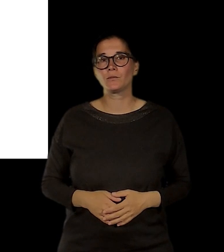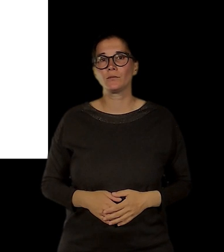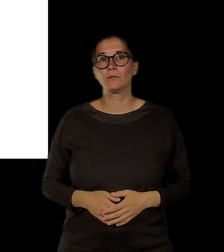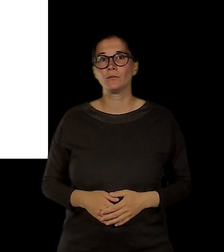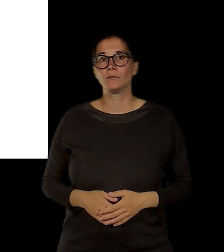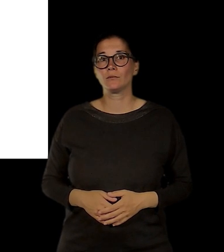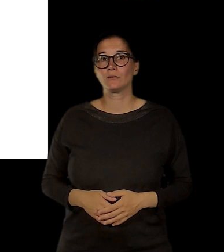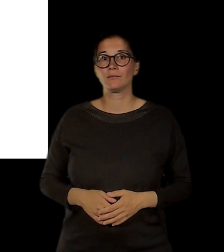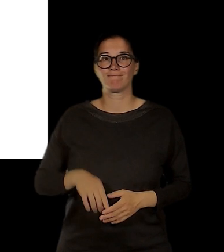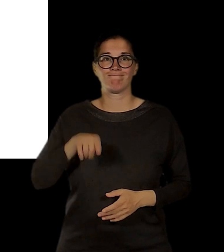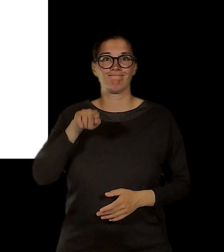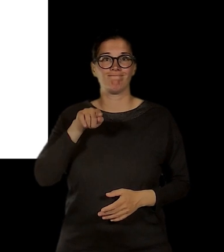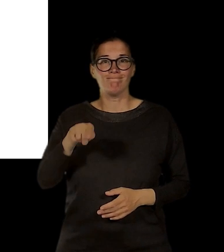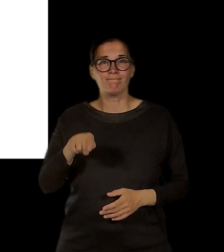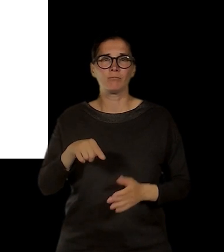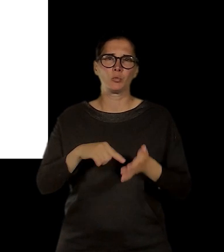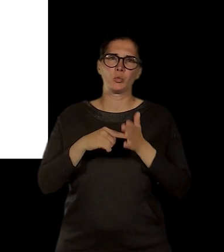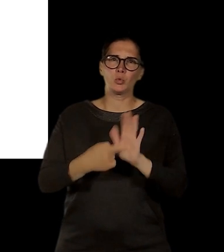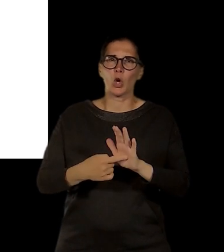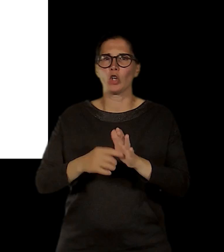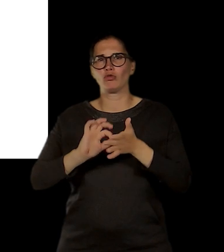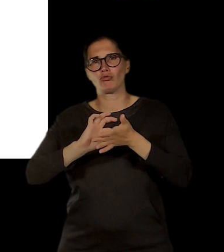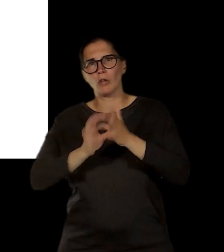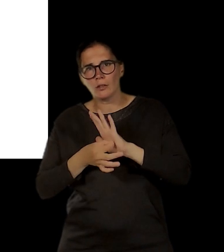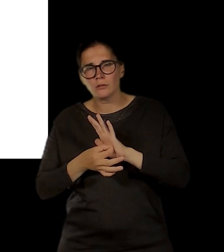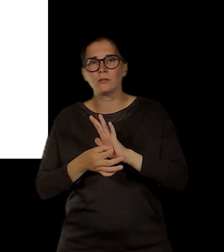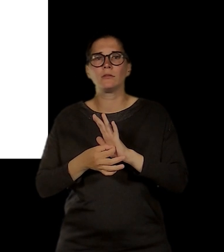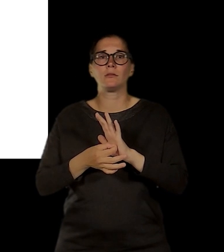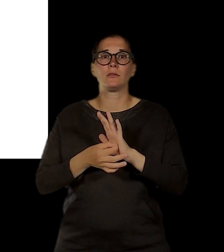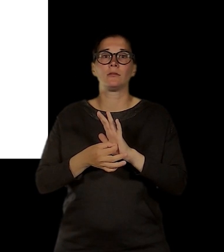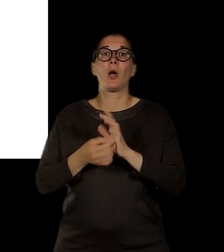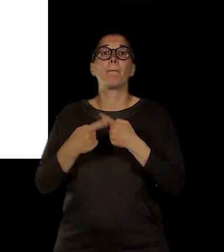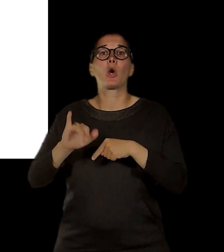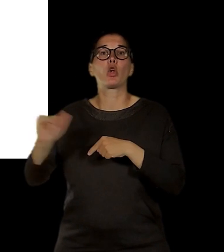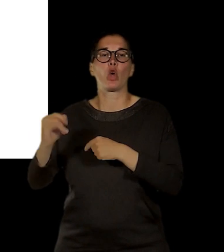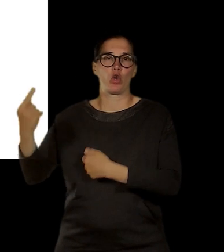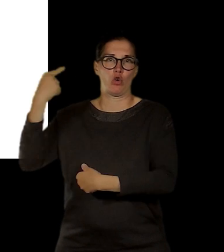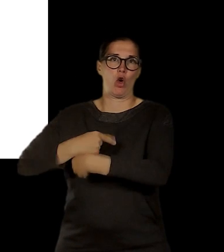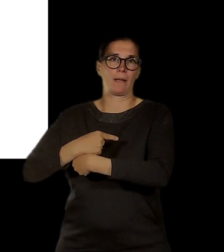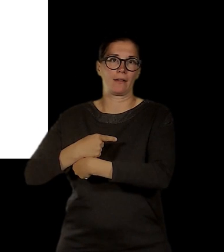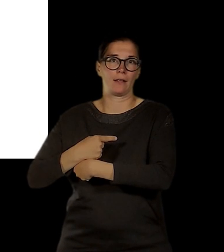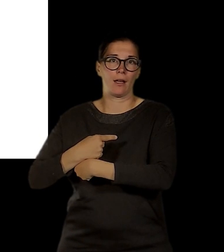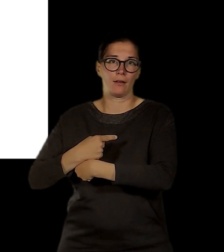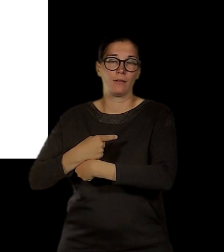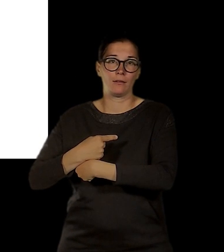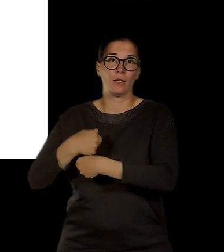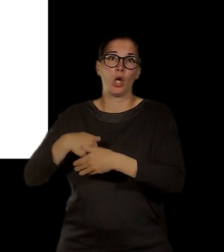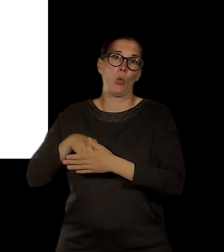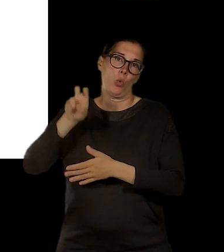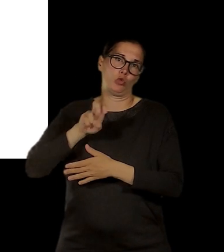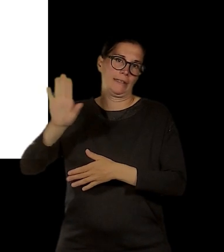Tohle to je časový organigram ne inženýrů nebo architektů, ale zadavatelů, protože zadavatelé jsou tři, je to švýcarský